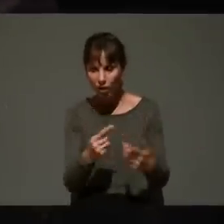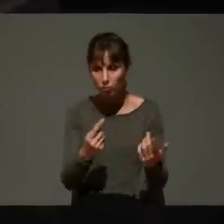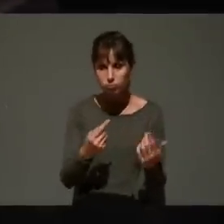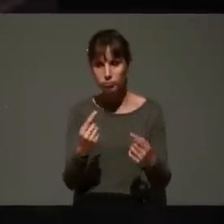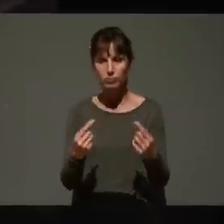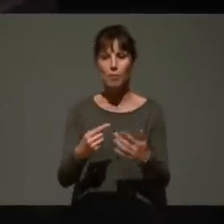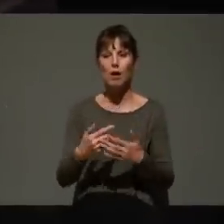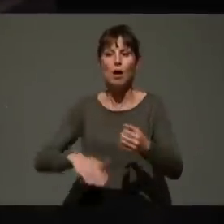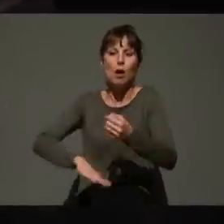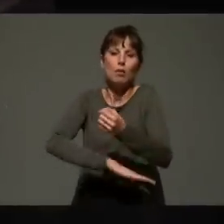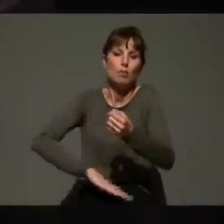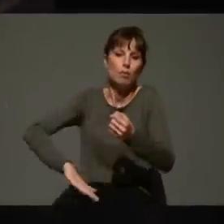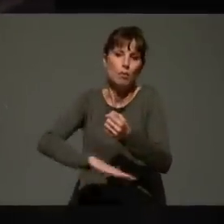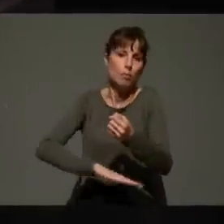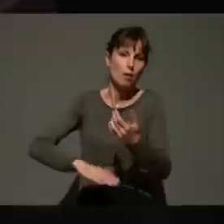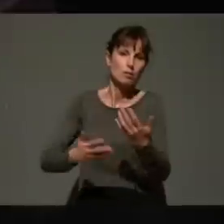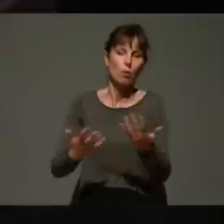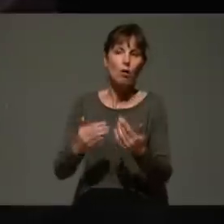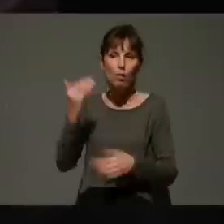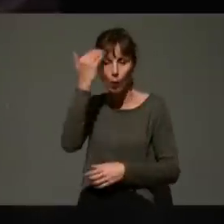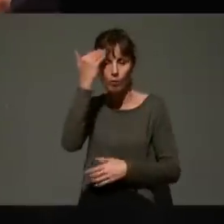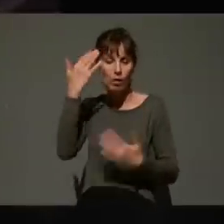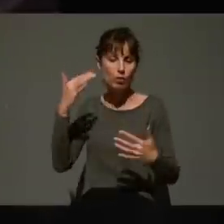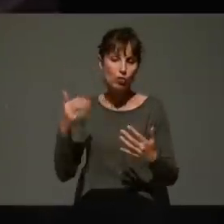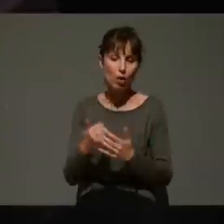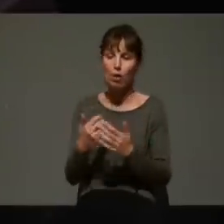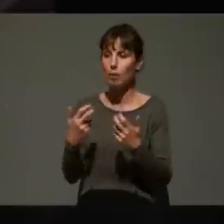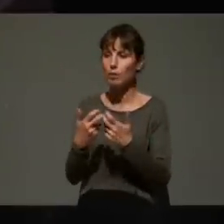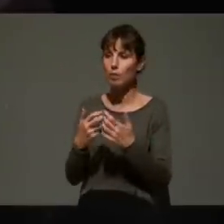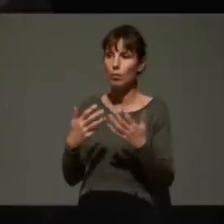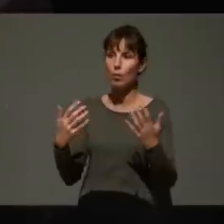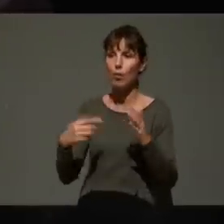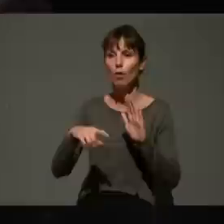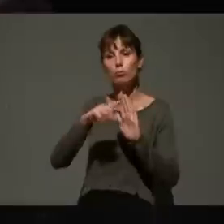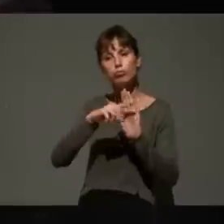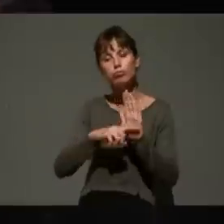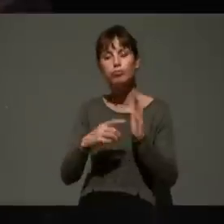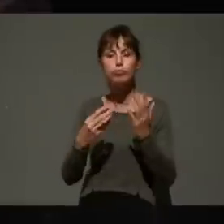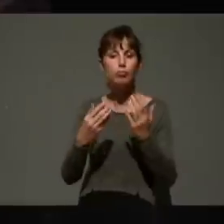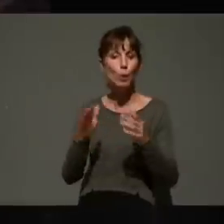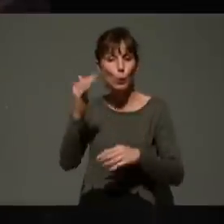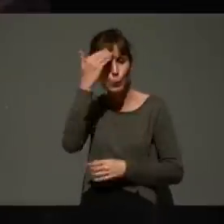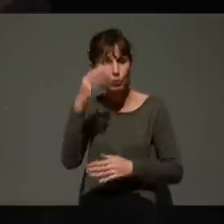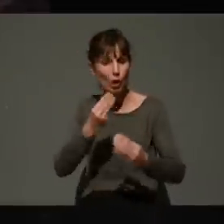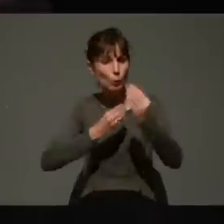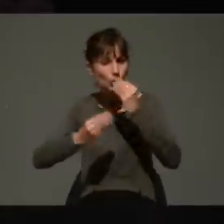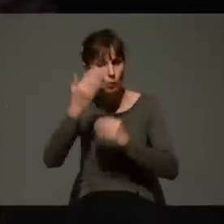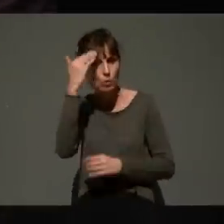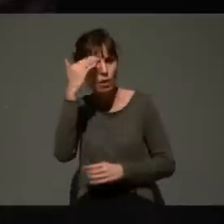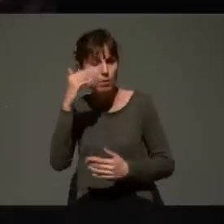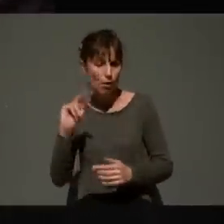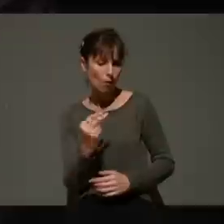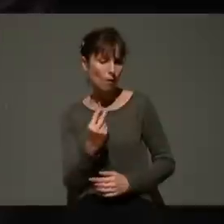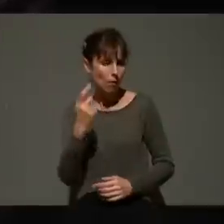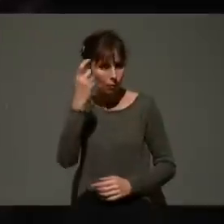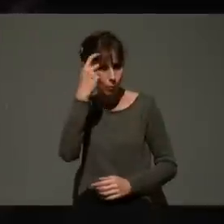les grands principes de base, hein, on les connaît. Et notamment les grands principes, vous évoquiez de la nutrition, on les connaît. Hein. Après, on